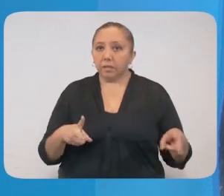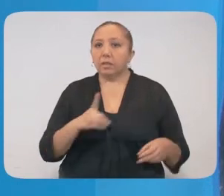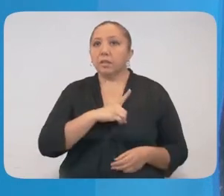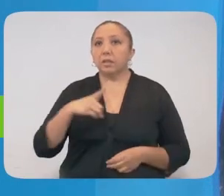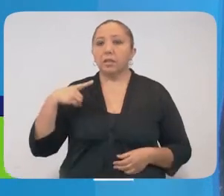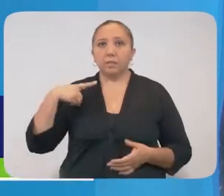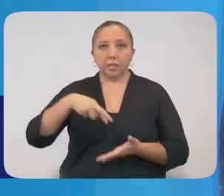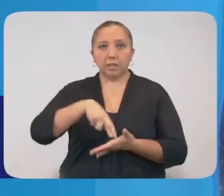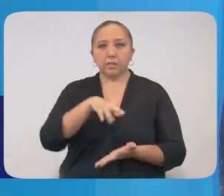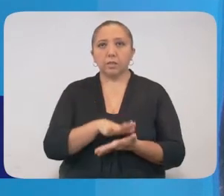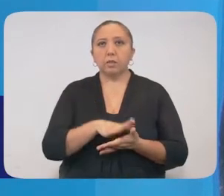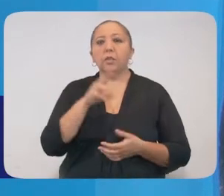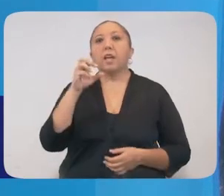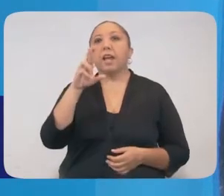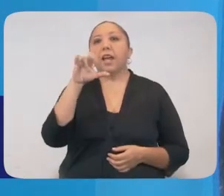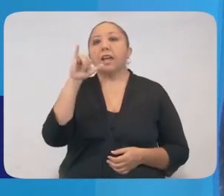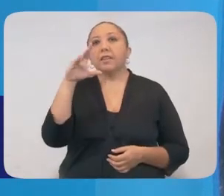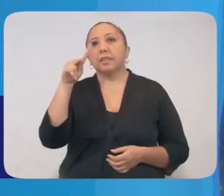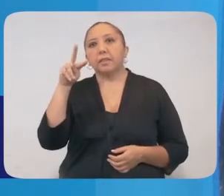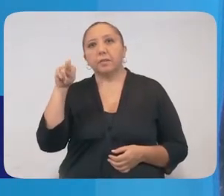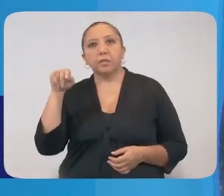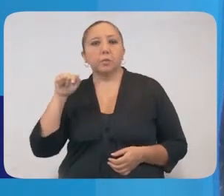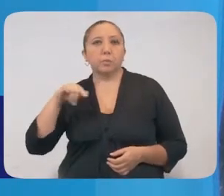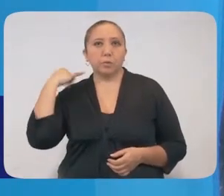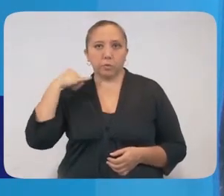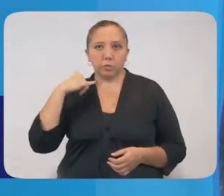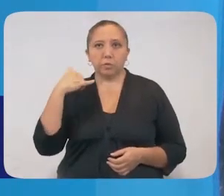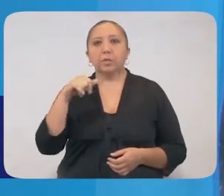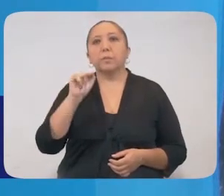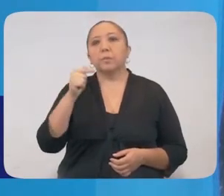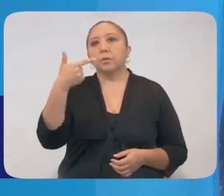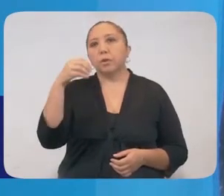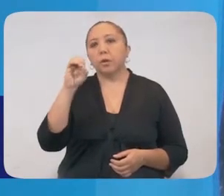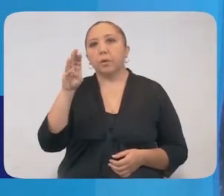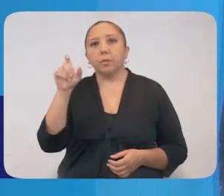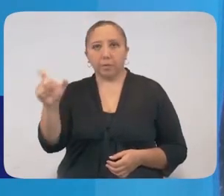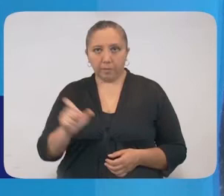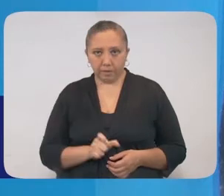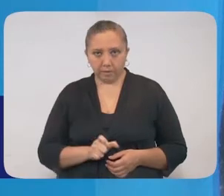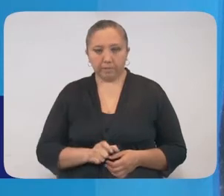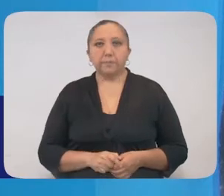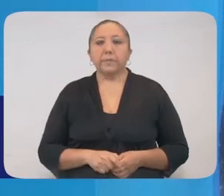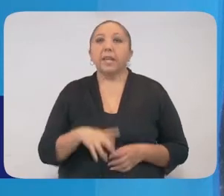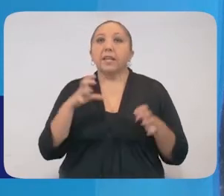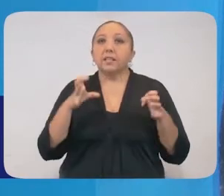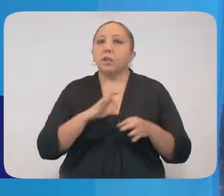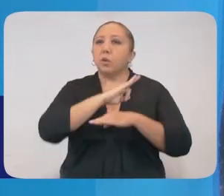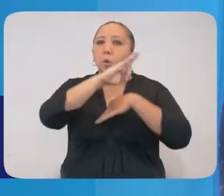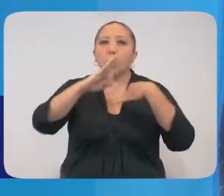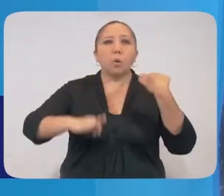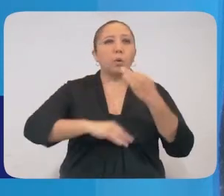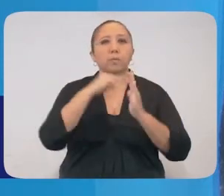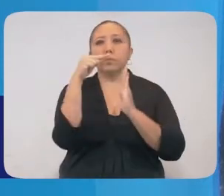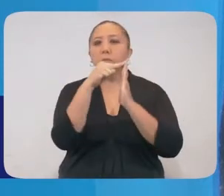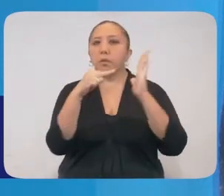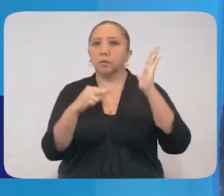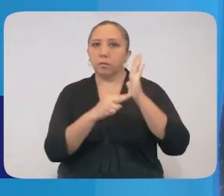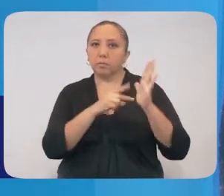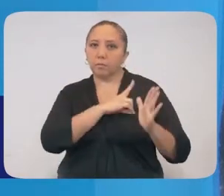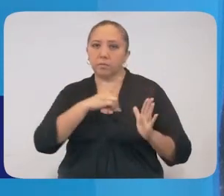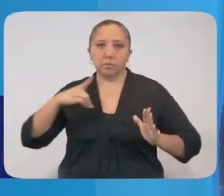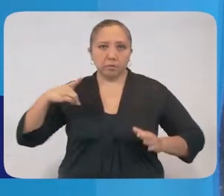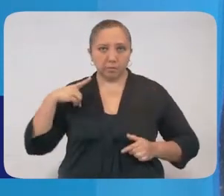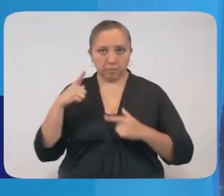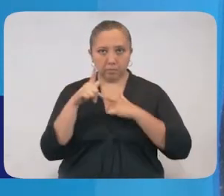salupak ale kohanila. Peyo, umolail toh ola le yanuyantik le mako, kumpahtale. Le nuk pesajilo oba kukashantik ukalandalu toh olal mako.